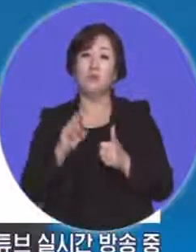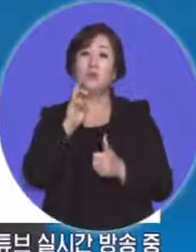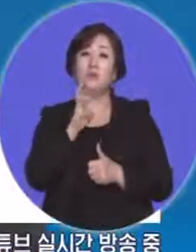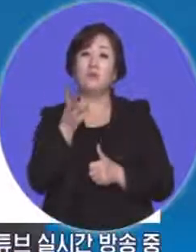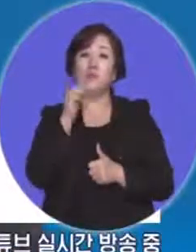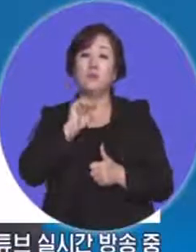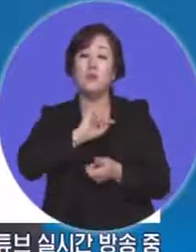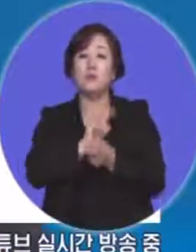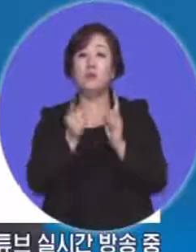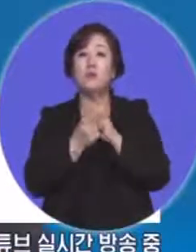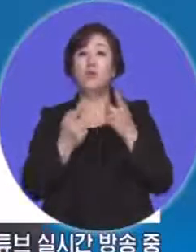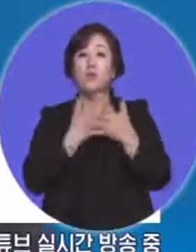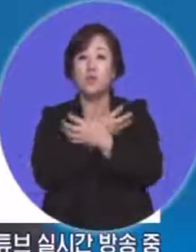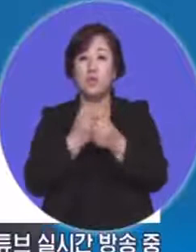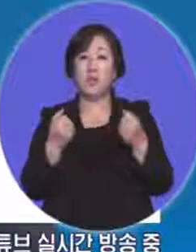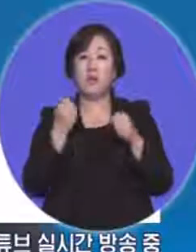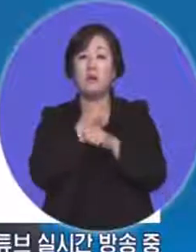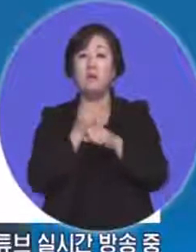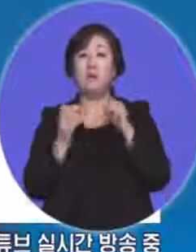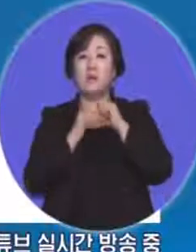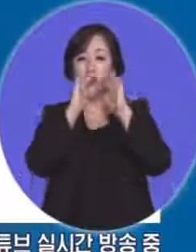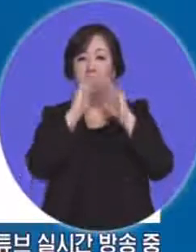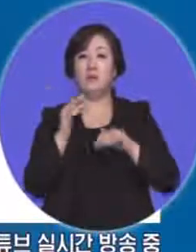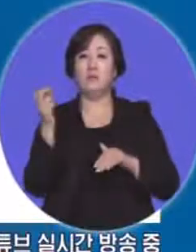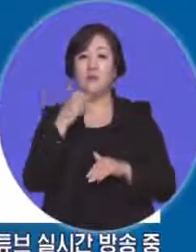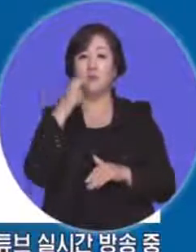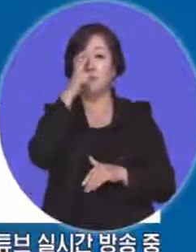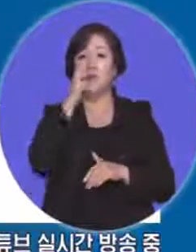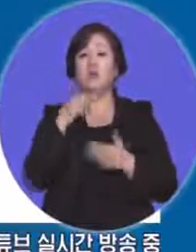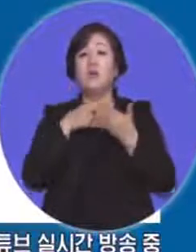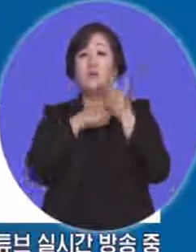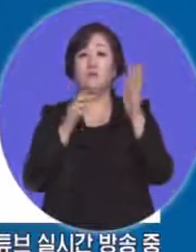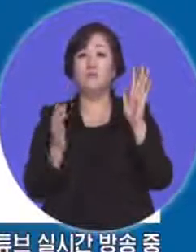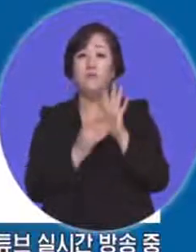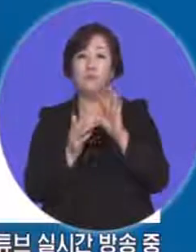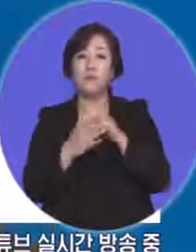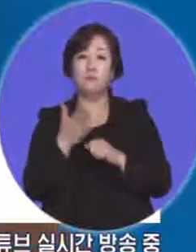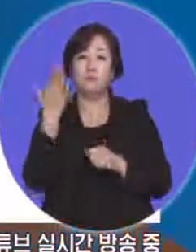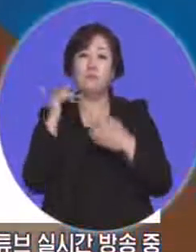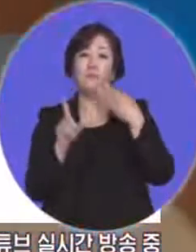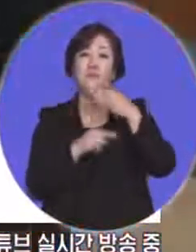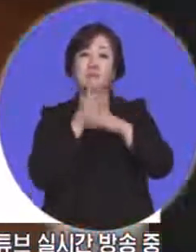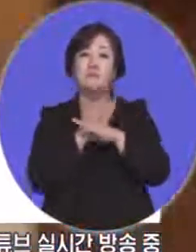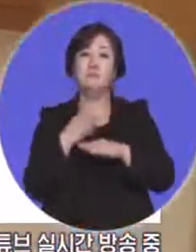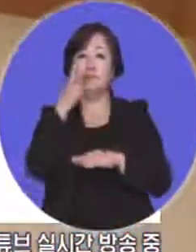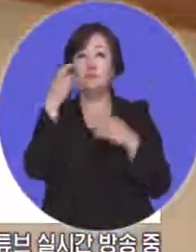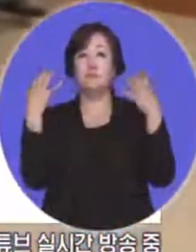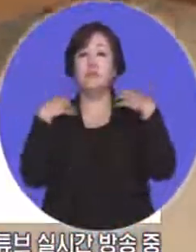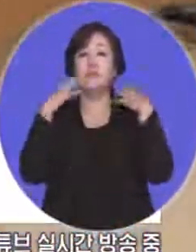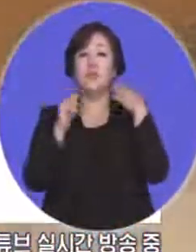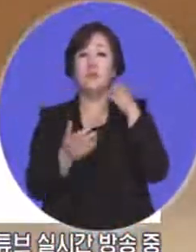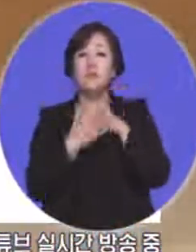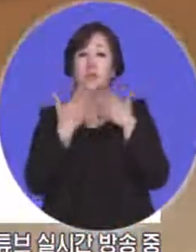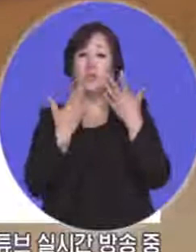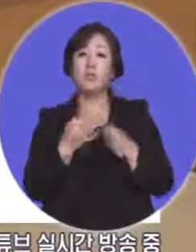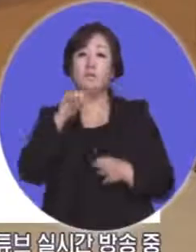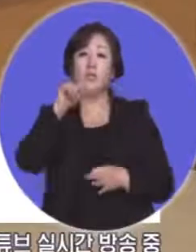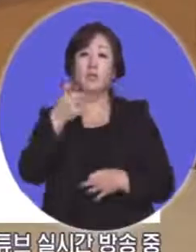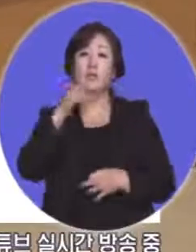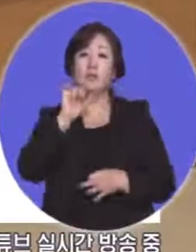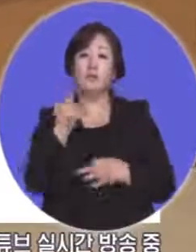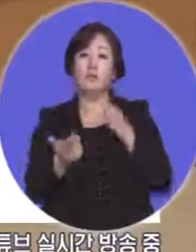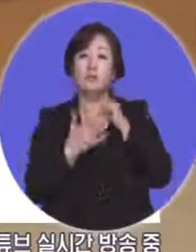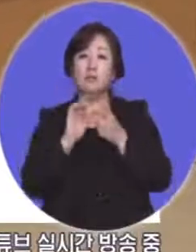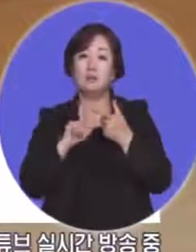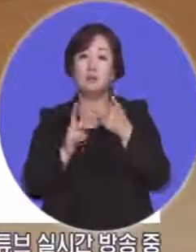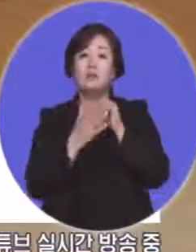계약 사건을 재조사해야 한다고 주장했습니다. 박 위원장은 지난해 4월 검찰이 김기현 의원의 동생에게